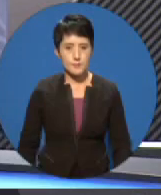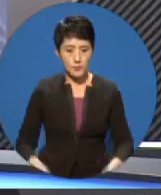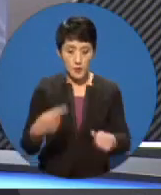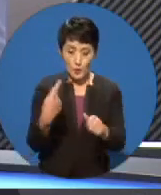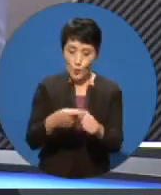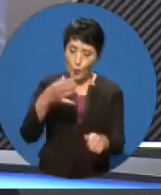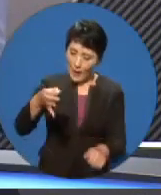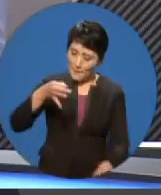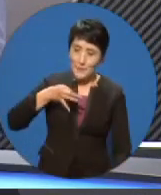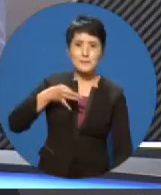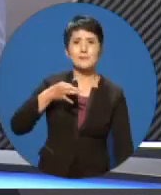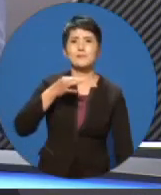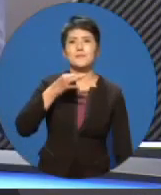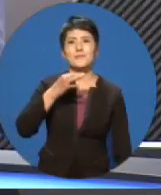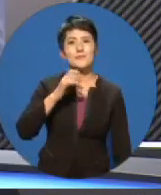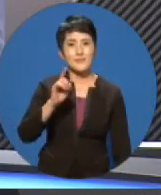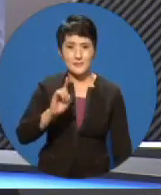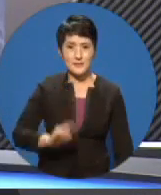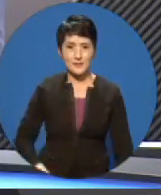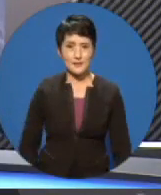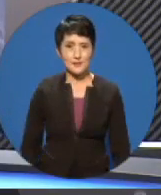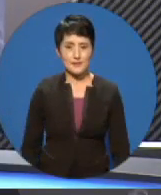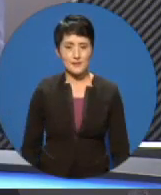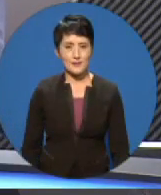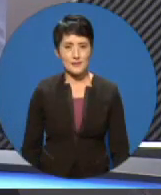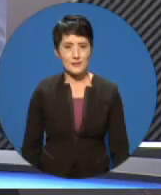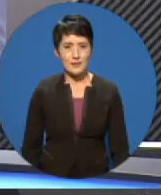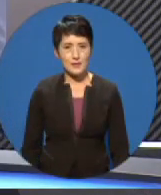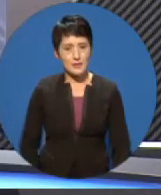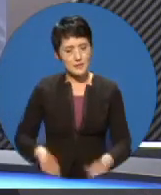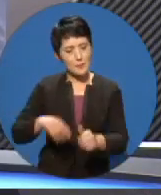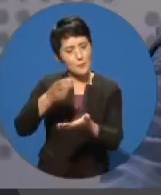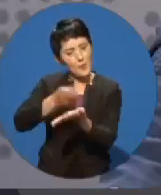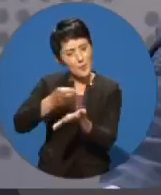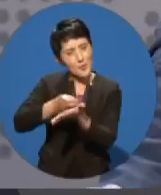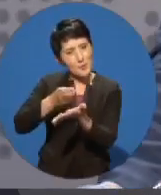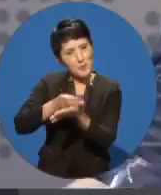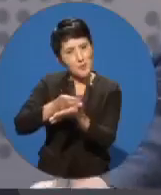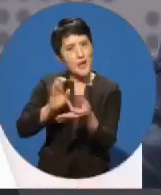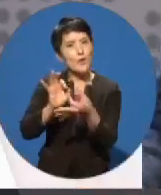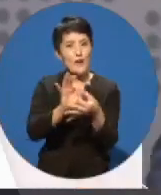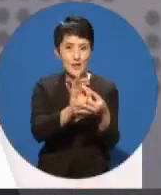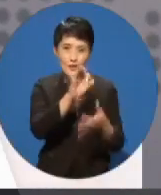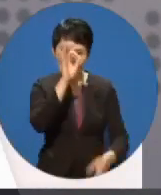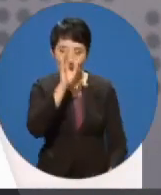네, 어떻게 들으셨습니까? 저는 이게 그 처벌 법적으로 좀 보면요. 네. 아까 이게 그